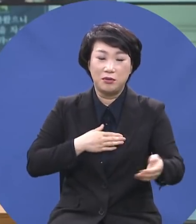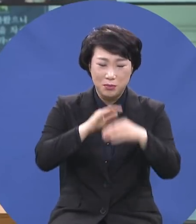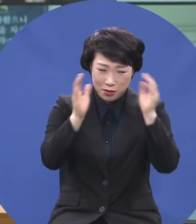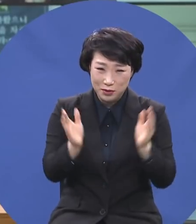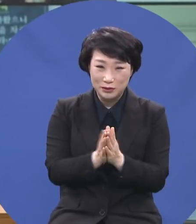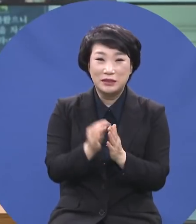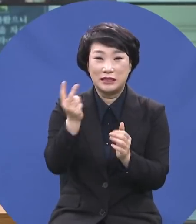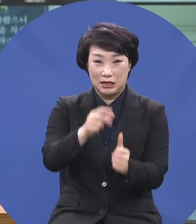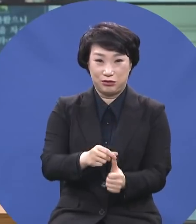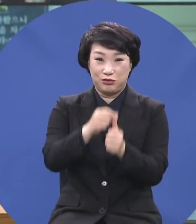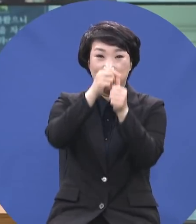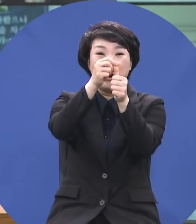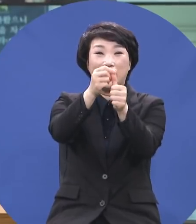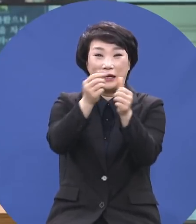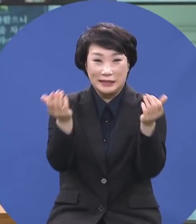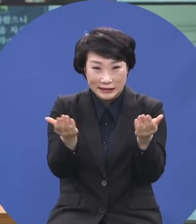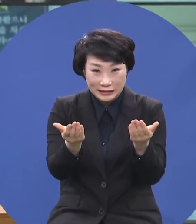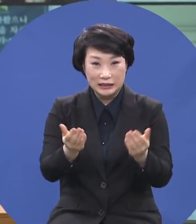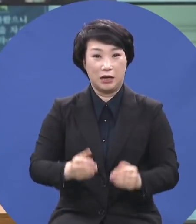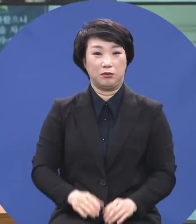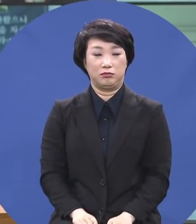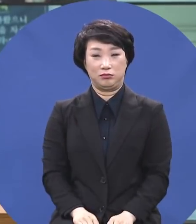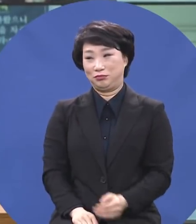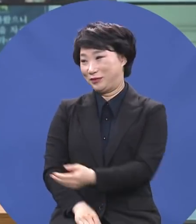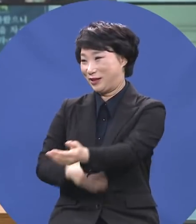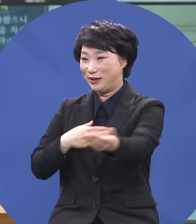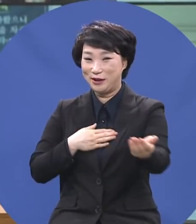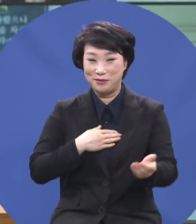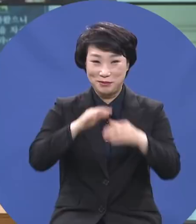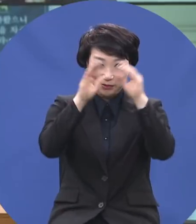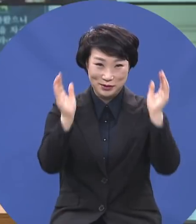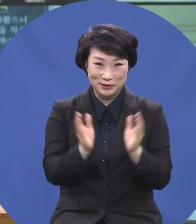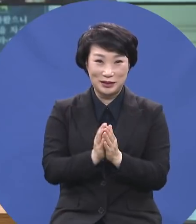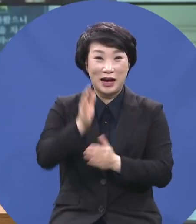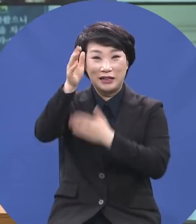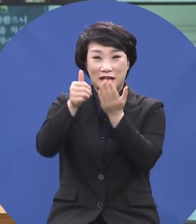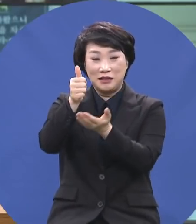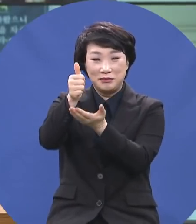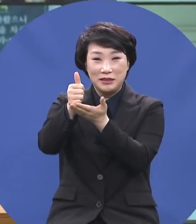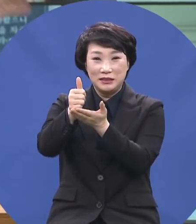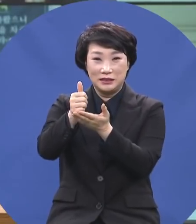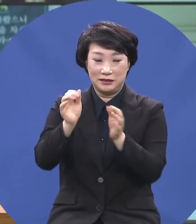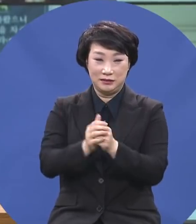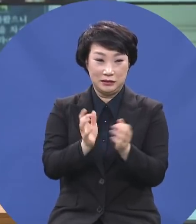다시 살리는 이것이니라고 했으니, 여러분 다 하나님이